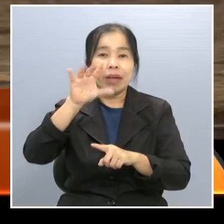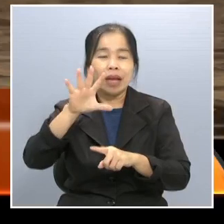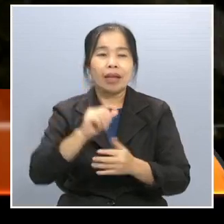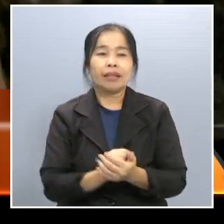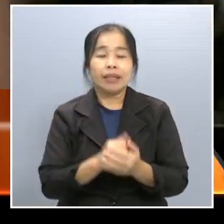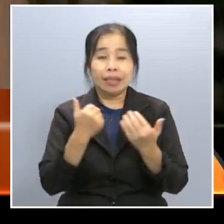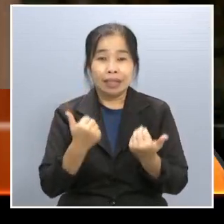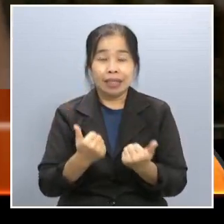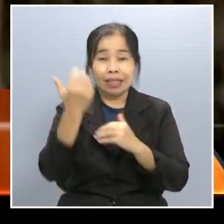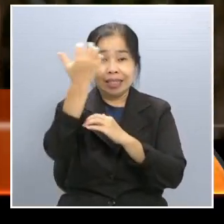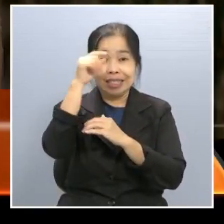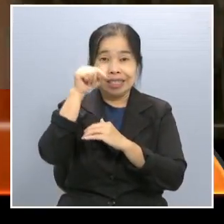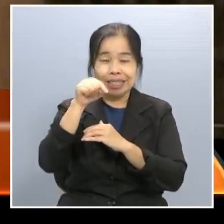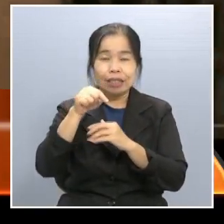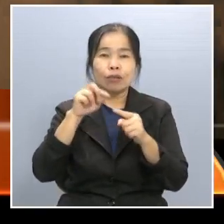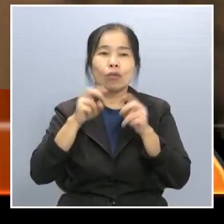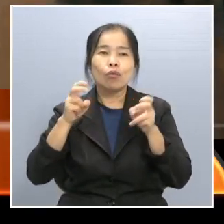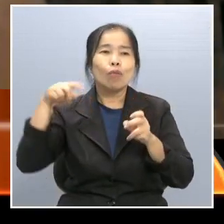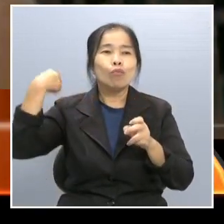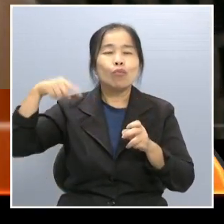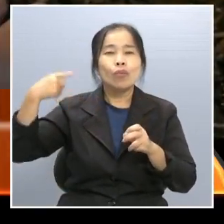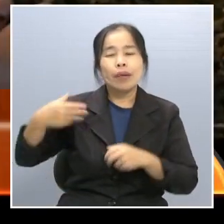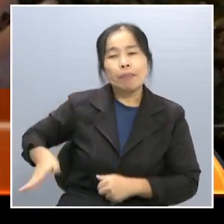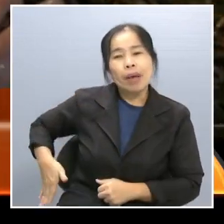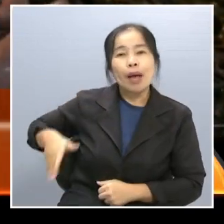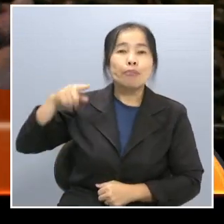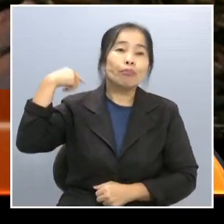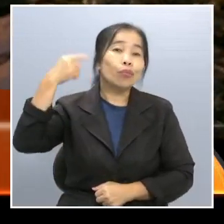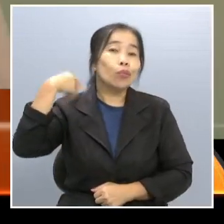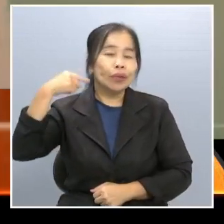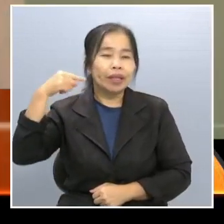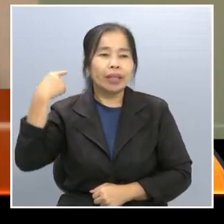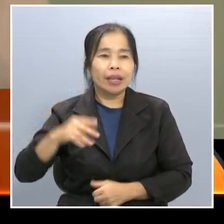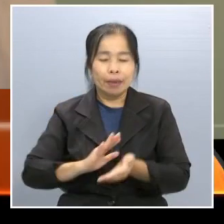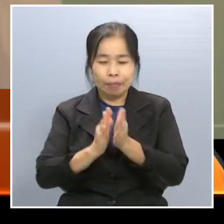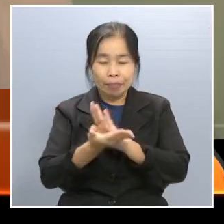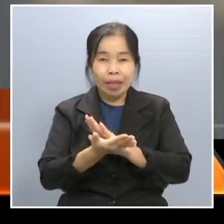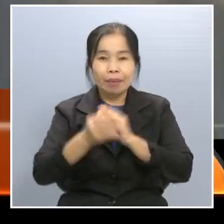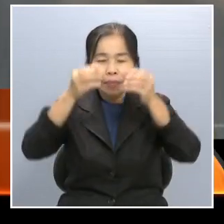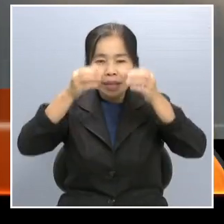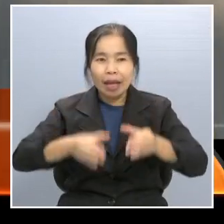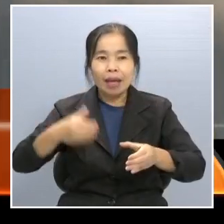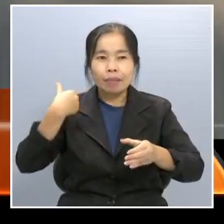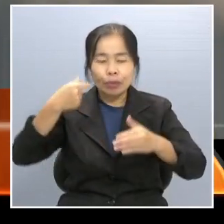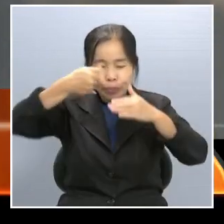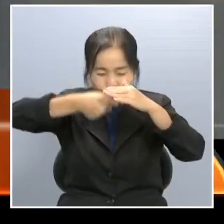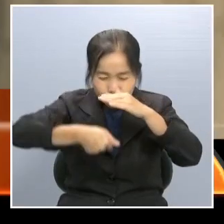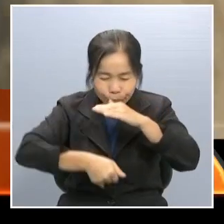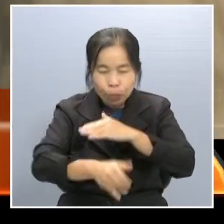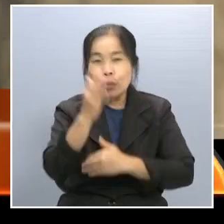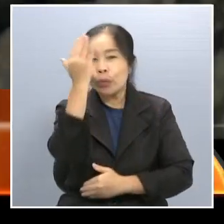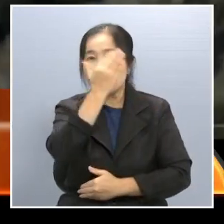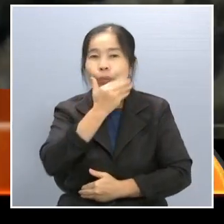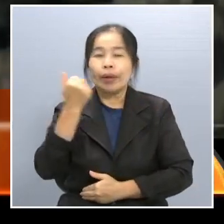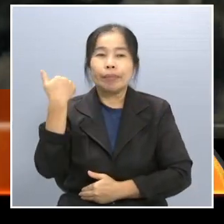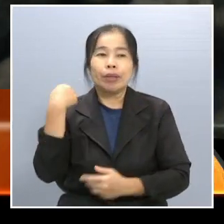เรื่องนี้ Disney's The Little Mermaid เงือกน้อยผจญภัยจะพาคุณดำดิ่งสู่โลกใต้ทะเลที่สวยงามมากๆเป็นสุ